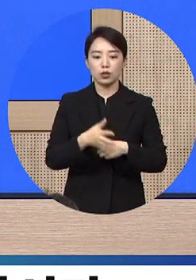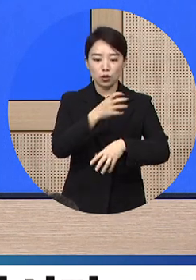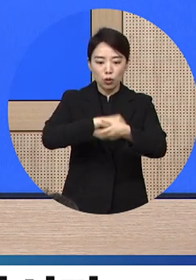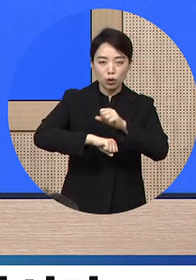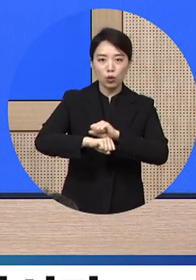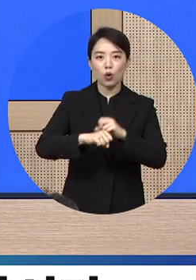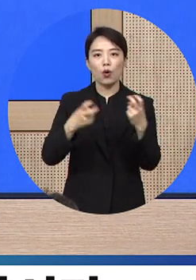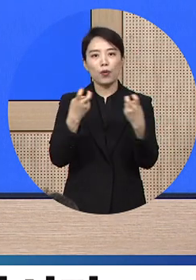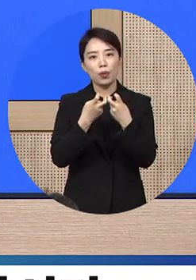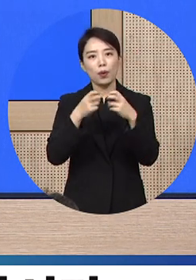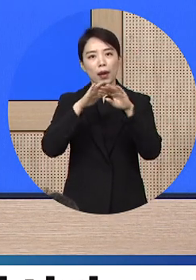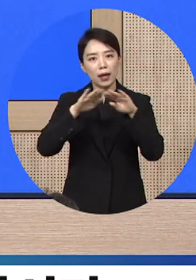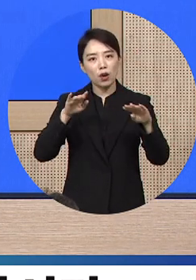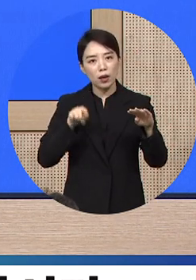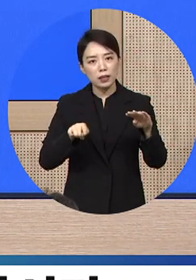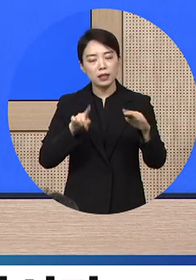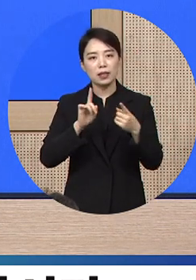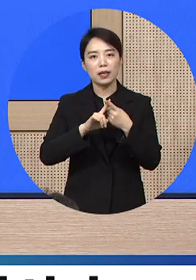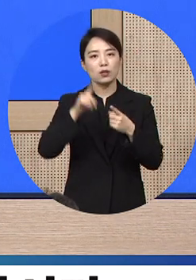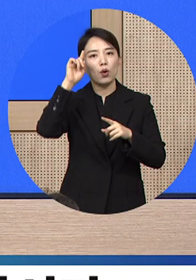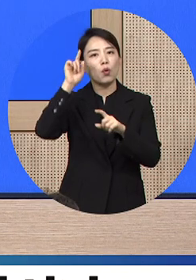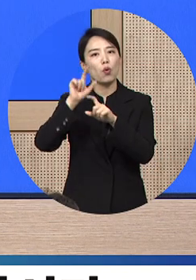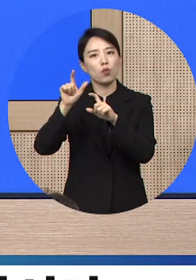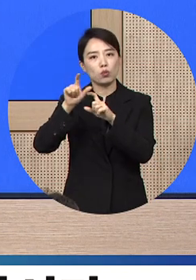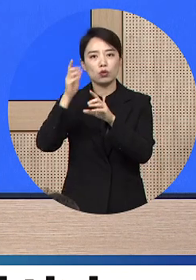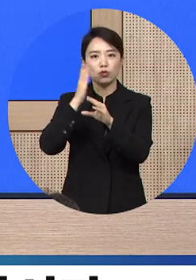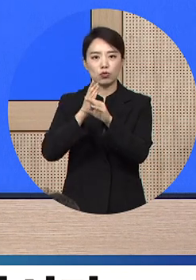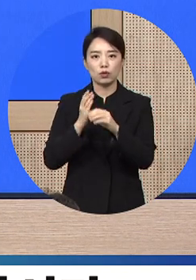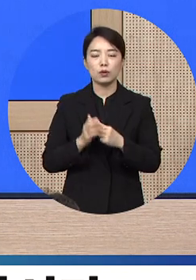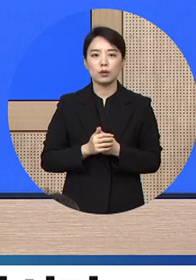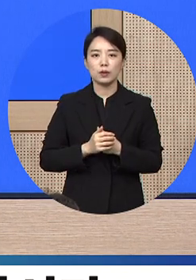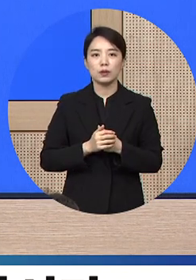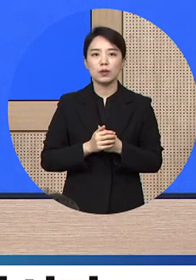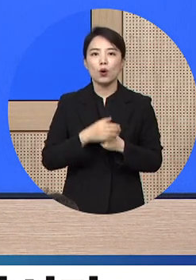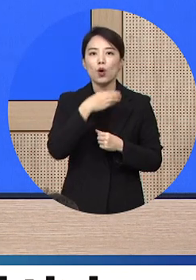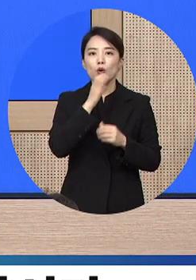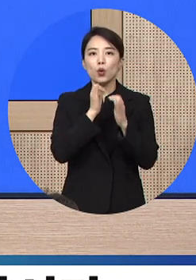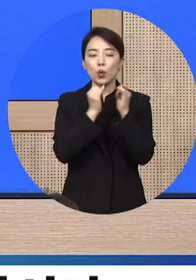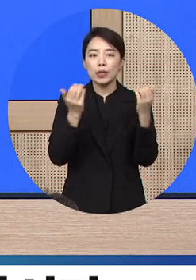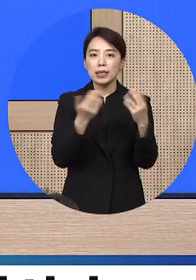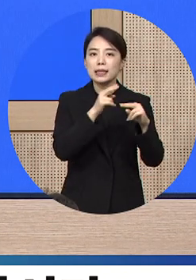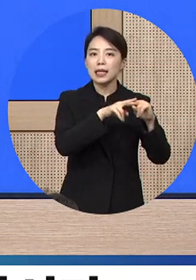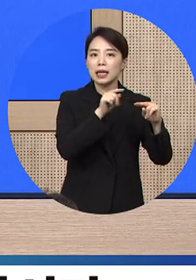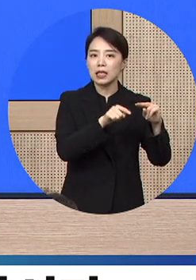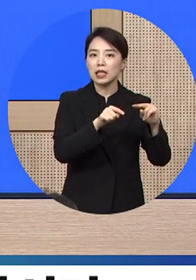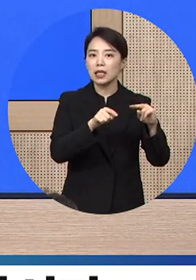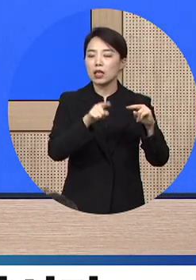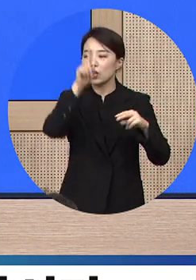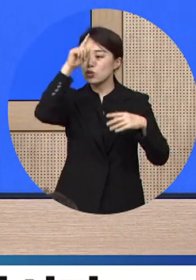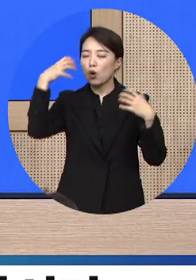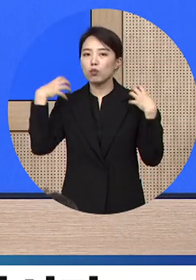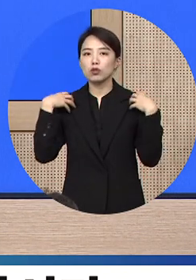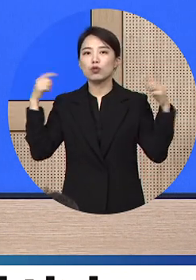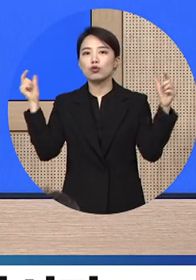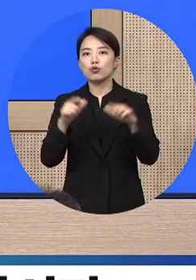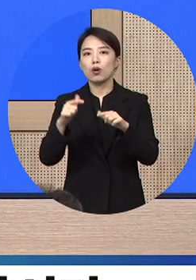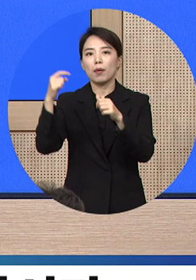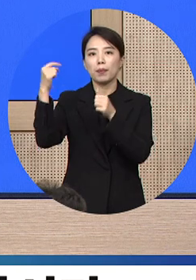적극적으로 우리가 어떻게 해야 될지에 대해서 지금 고민 중에 있습니다. 노인 일자리 중앙정부에서 줄였습니다.